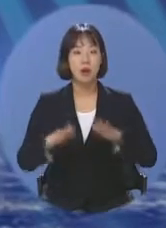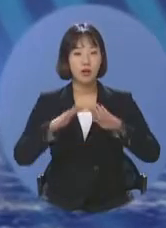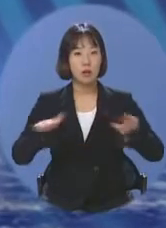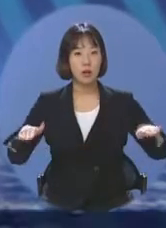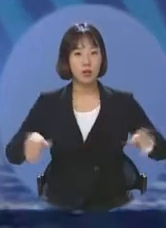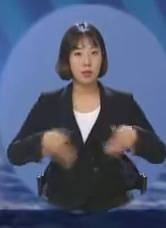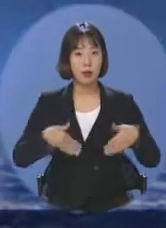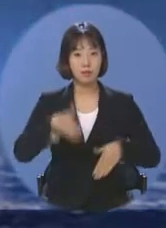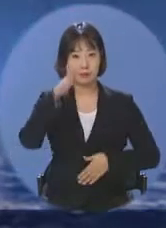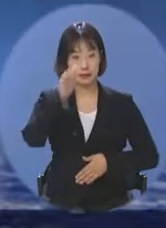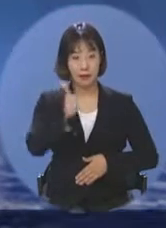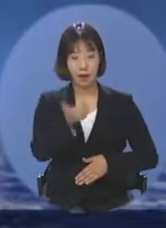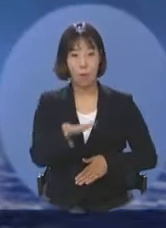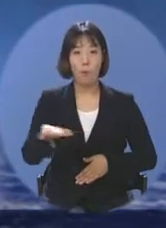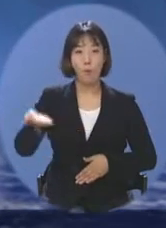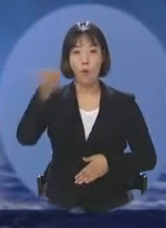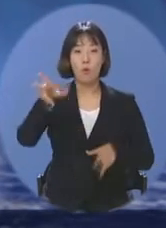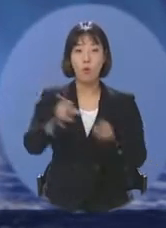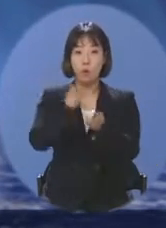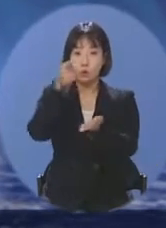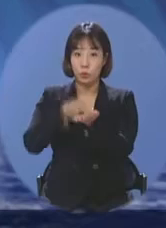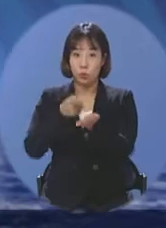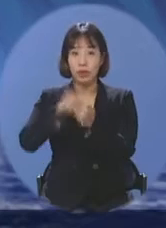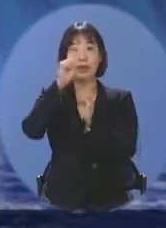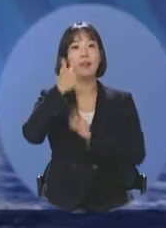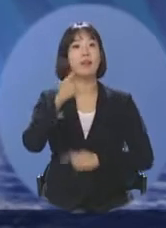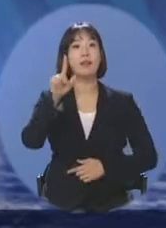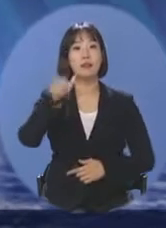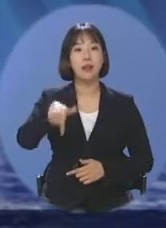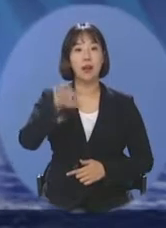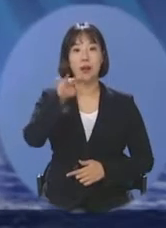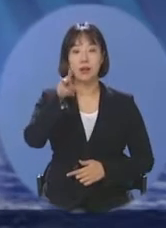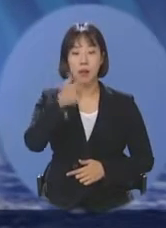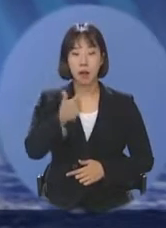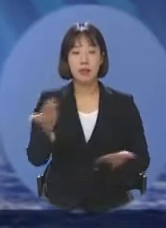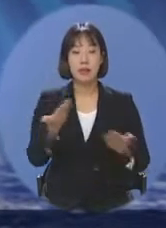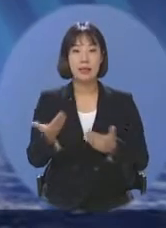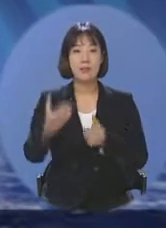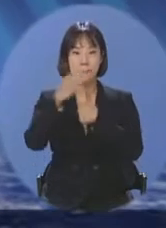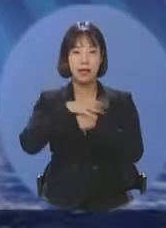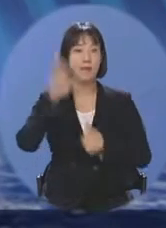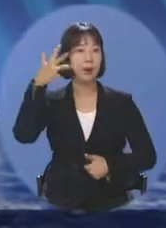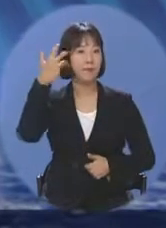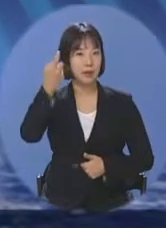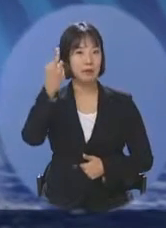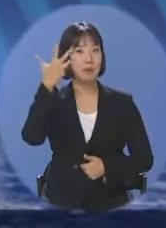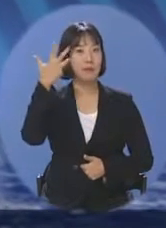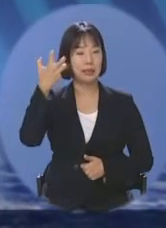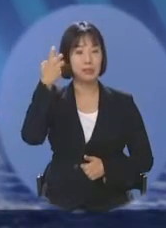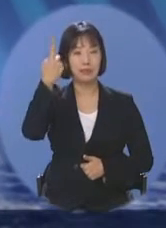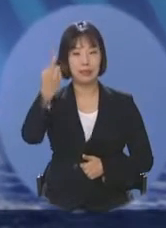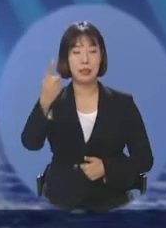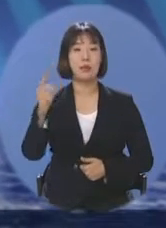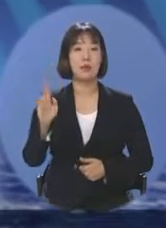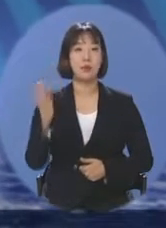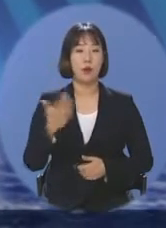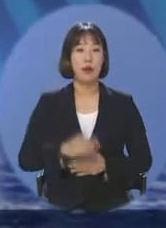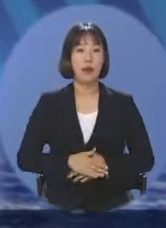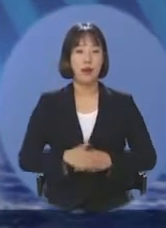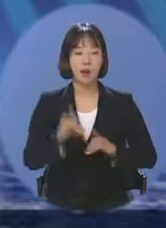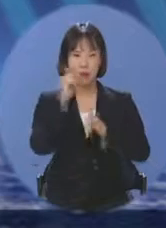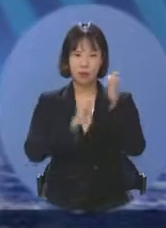전남도지사에서 곧바로 총리로 지명이 된 이낙연 국무총리가 오늘로 재임 881일을 맞이했습니다. 역대 최장수라는 타이틀도